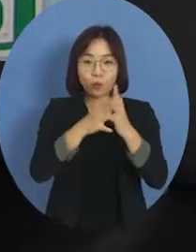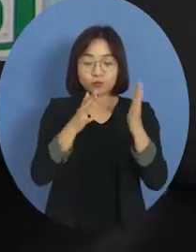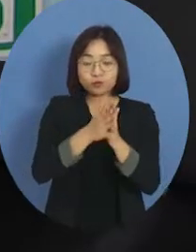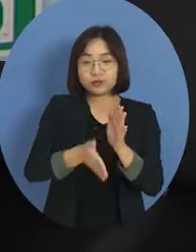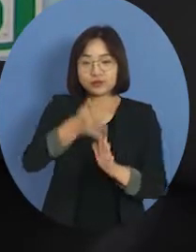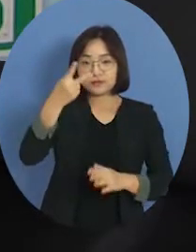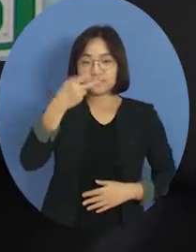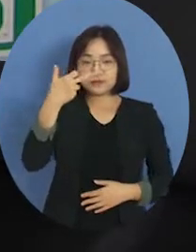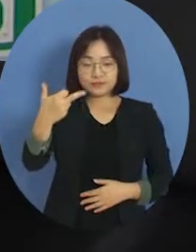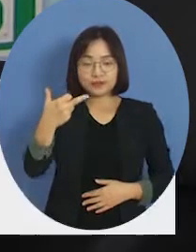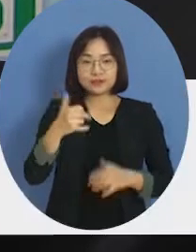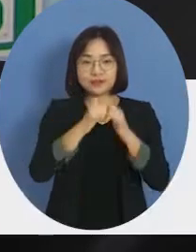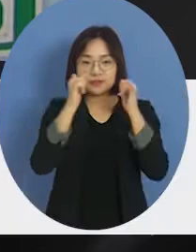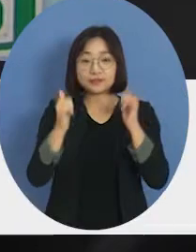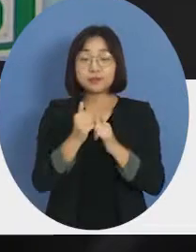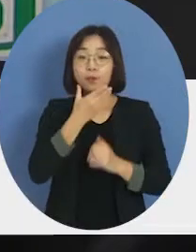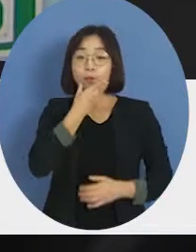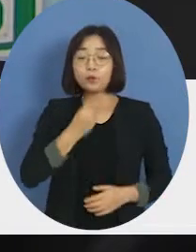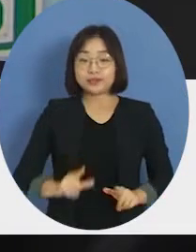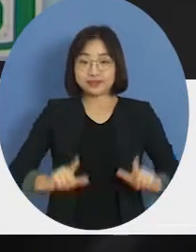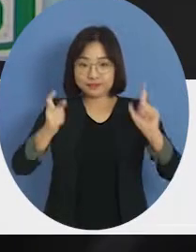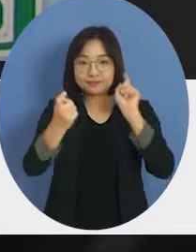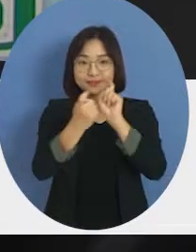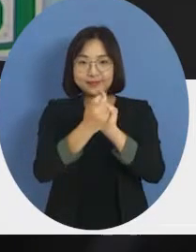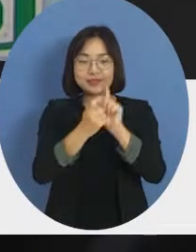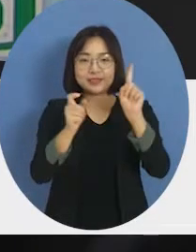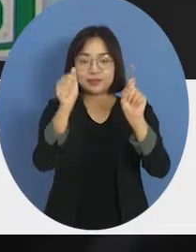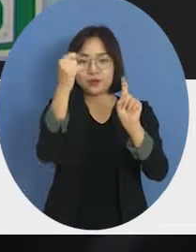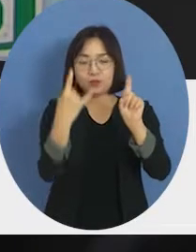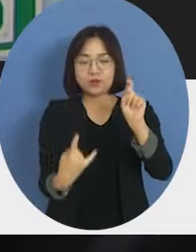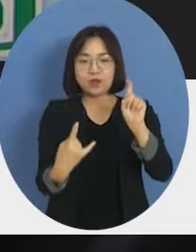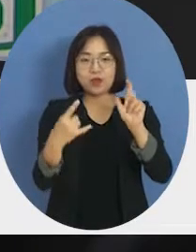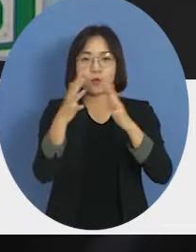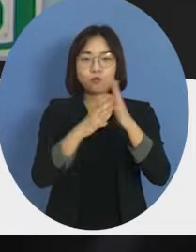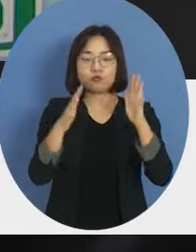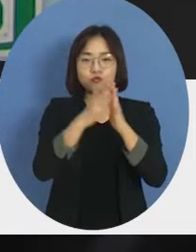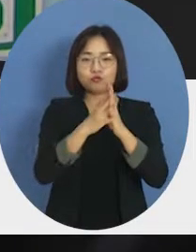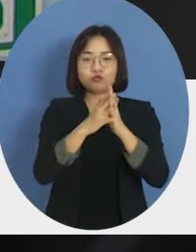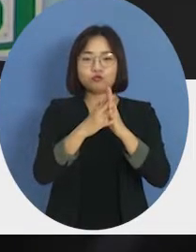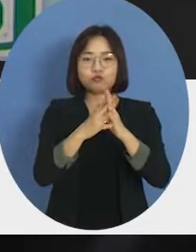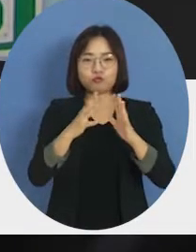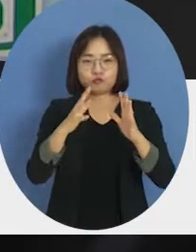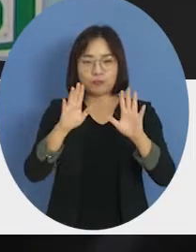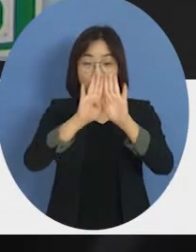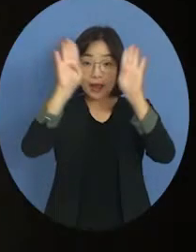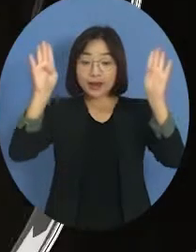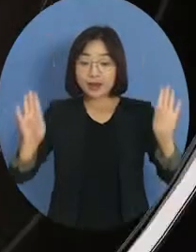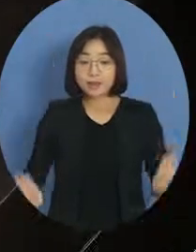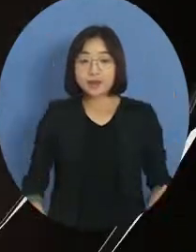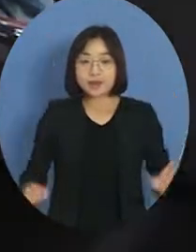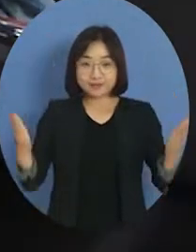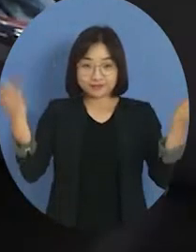공주시가 2017년 사회복지날을 기념해 제11회 공주복지박람회를 개최했습니다.